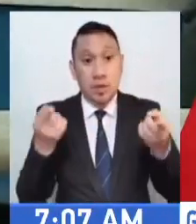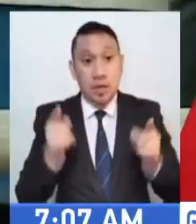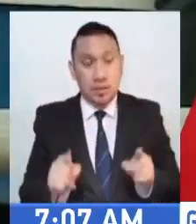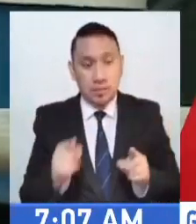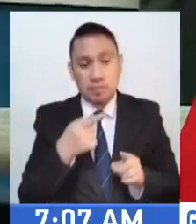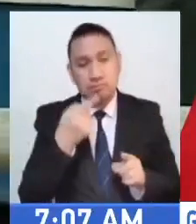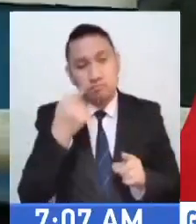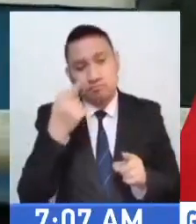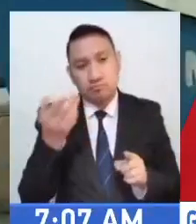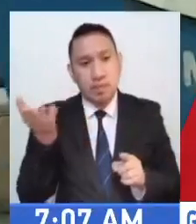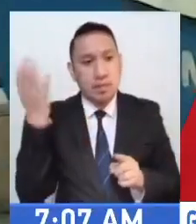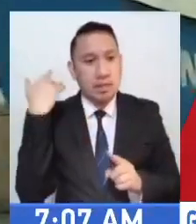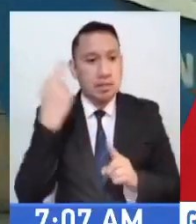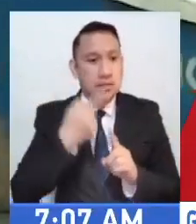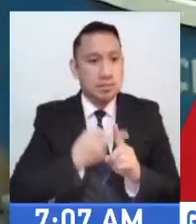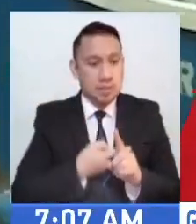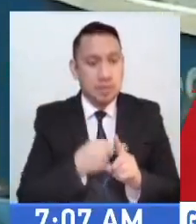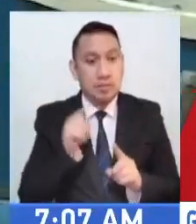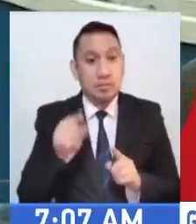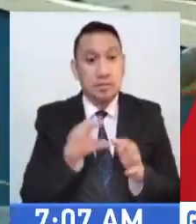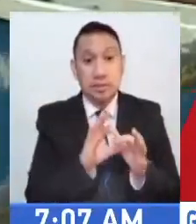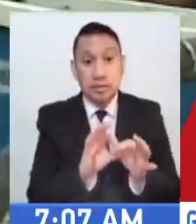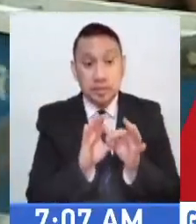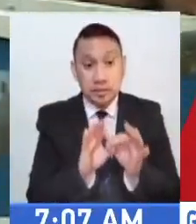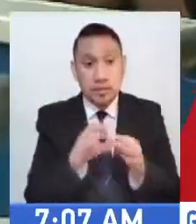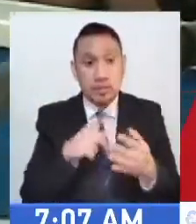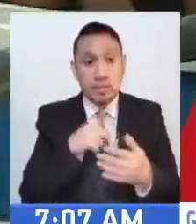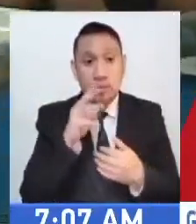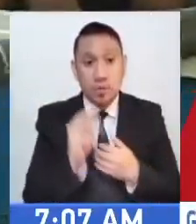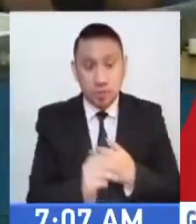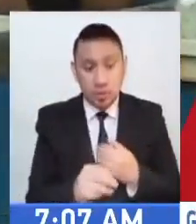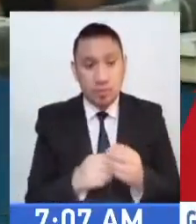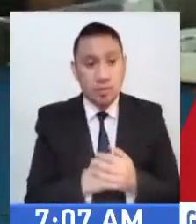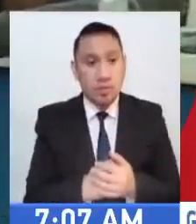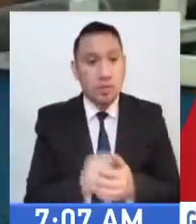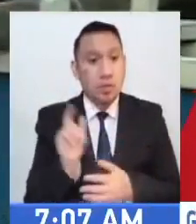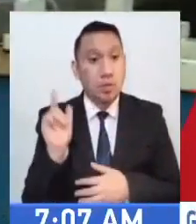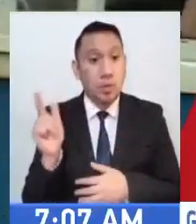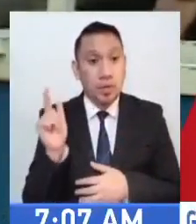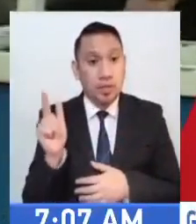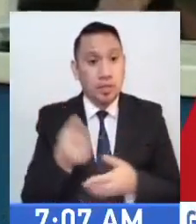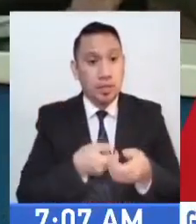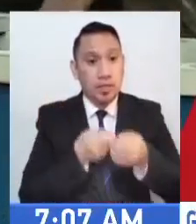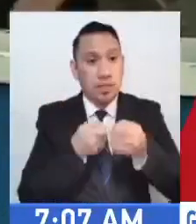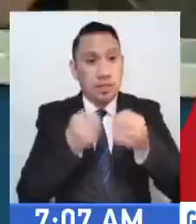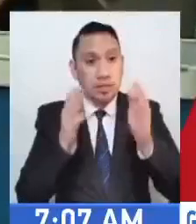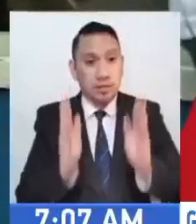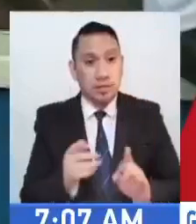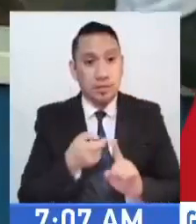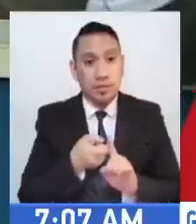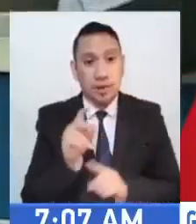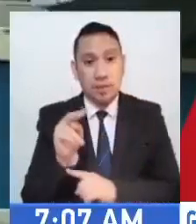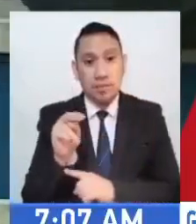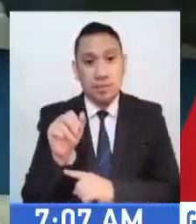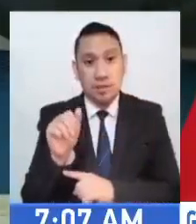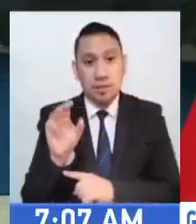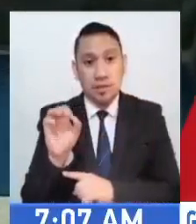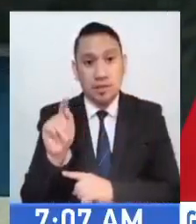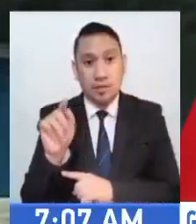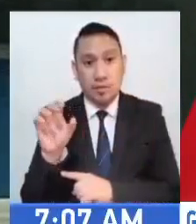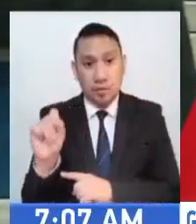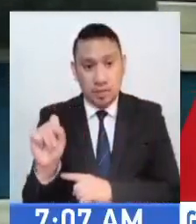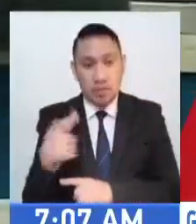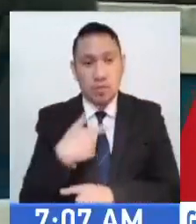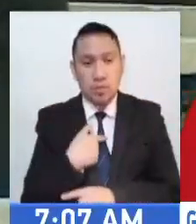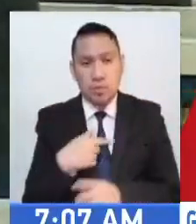nakaraang buwan. Nakikiisa rin sa programa na ito ang 20 mangingisda mula naman sa Navotas. Sinusubukan pa namin kunin ang reaksyon ng